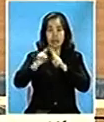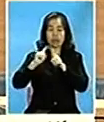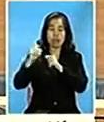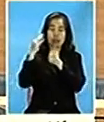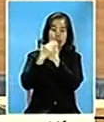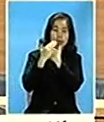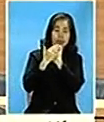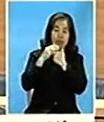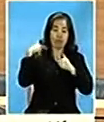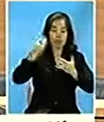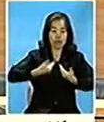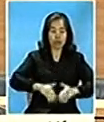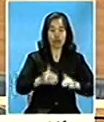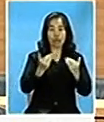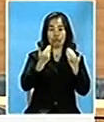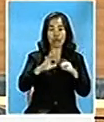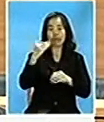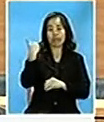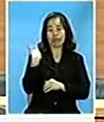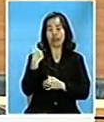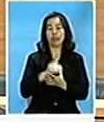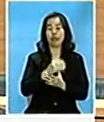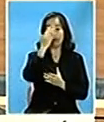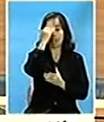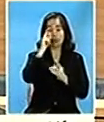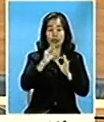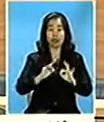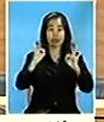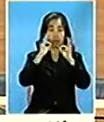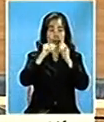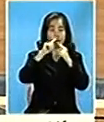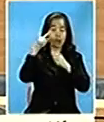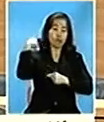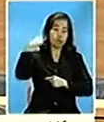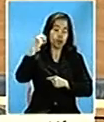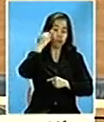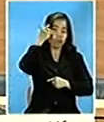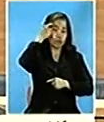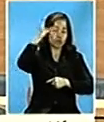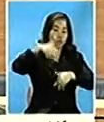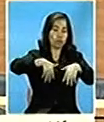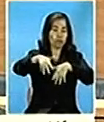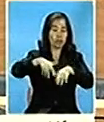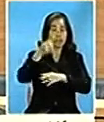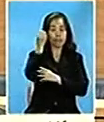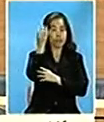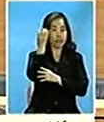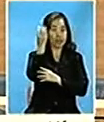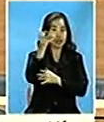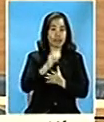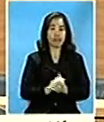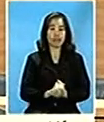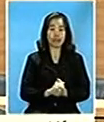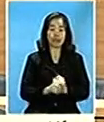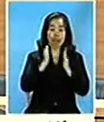าชนนะคะความสำคัญเนี่ยก็คืออีกอย่างนึงก็คือสตรีในชนบทนั่นเองที่เป็นส่วนมากนะคะคน